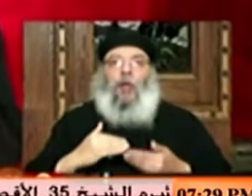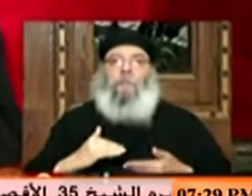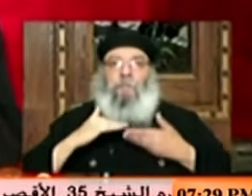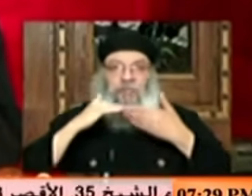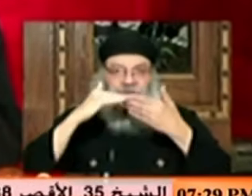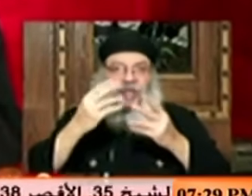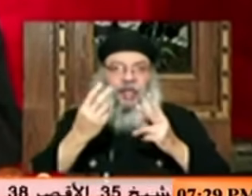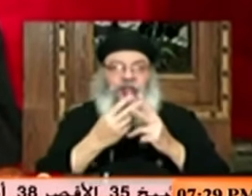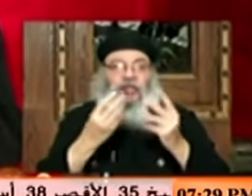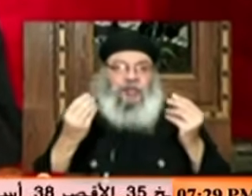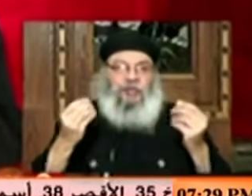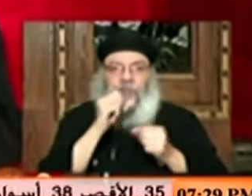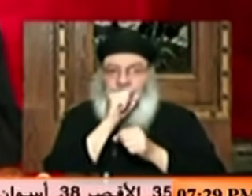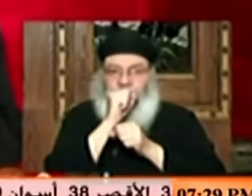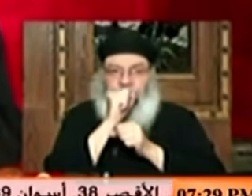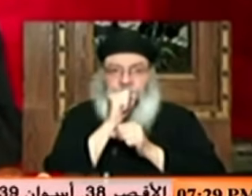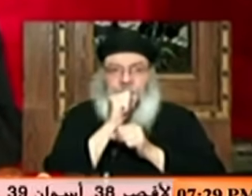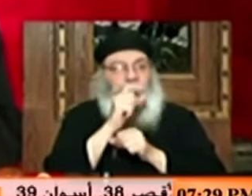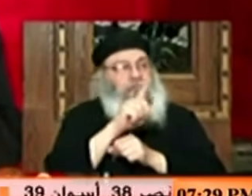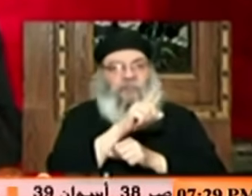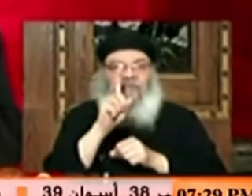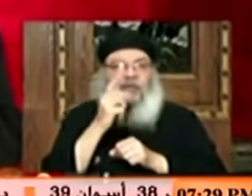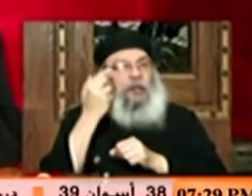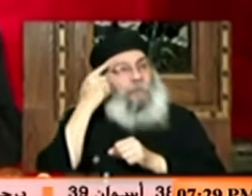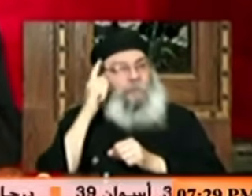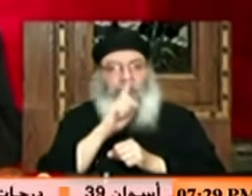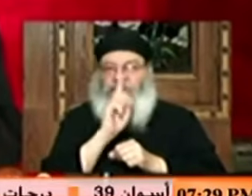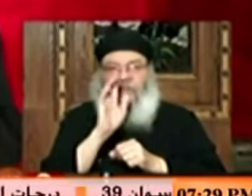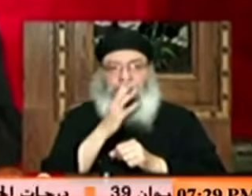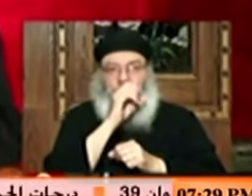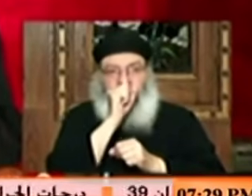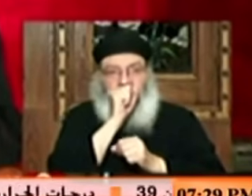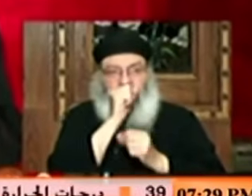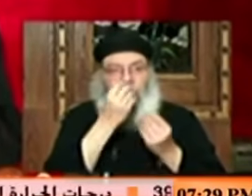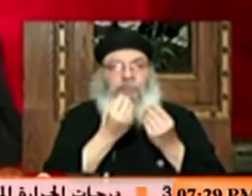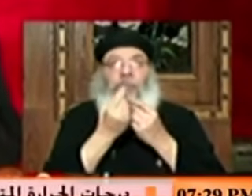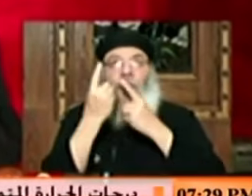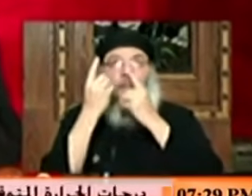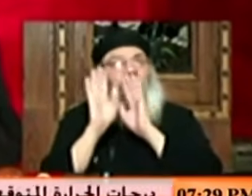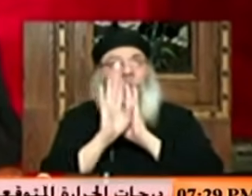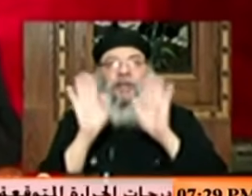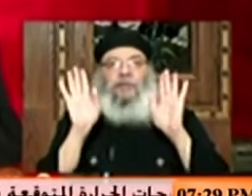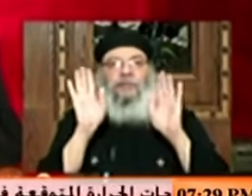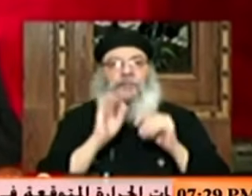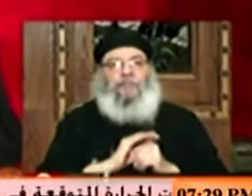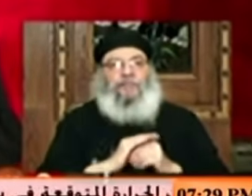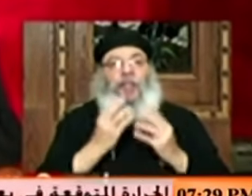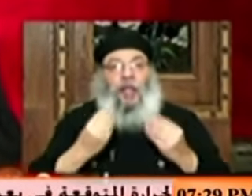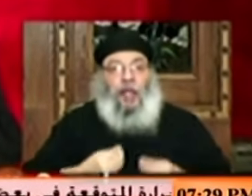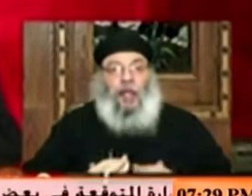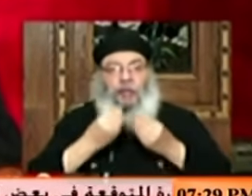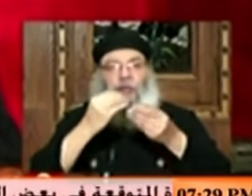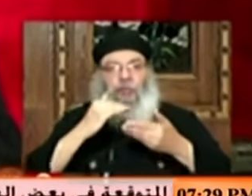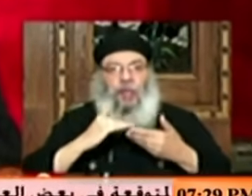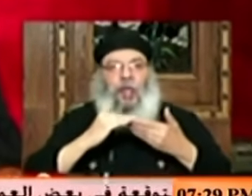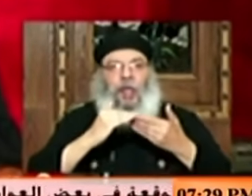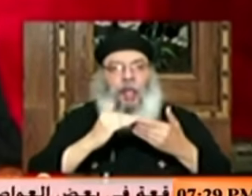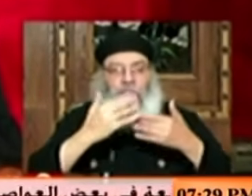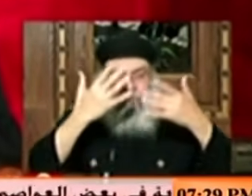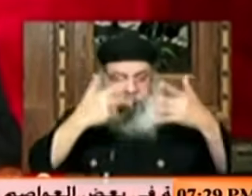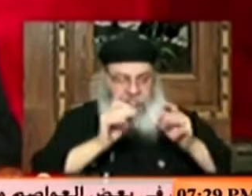بيعملها في الخفاء لا يعلم بها احد خالص نهائيا قدم خدمتك بلا